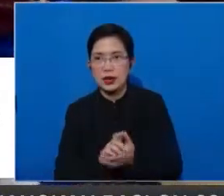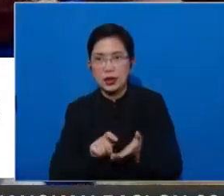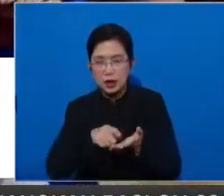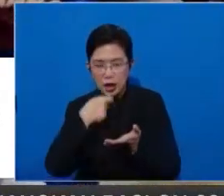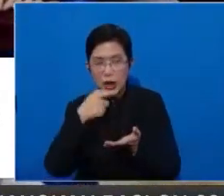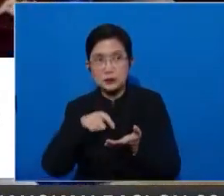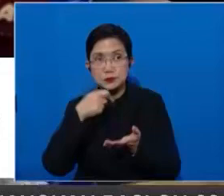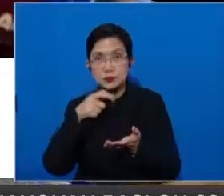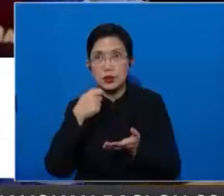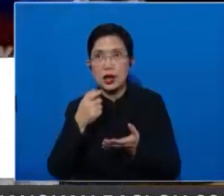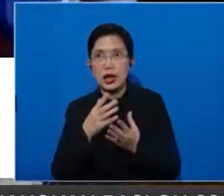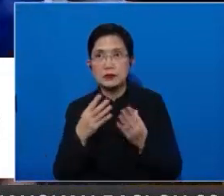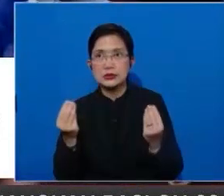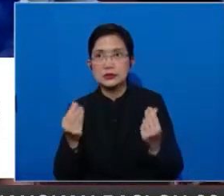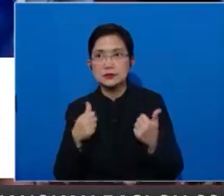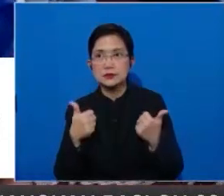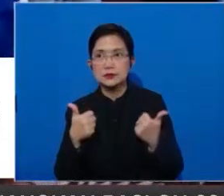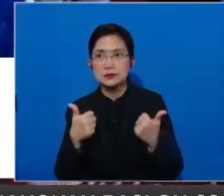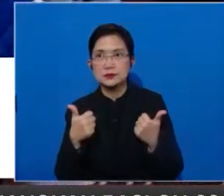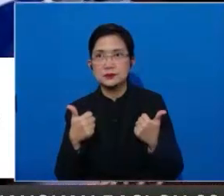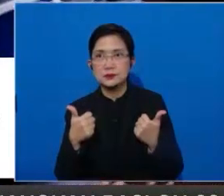saya santap.